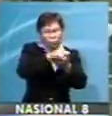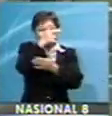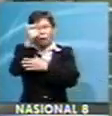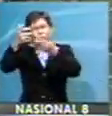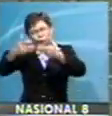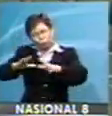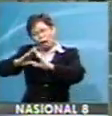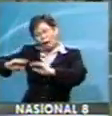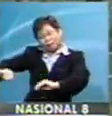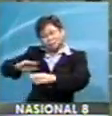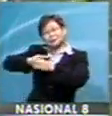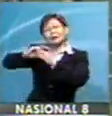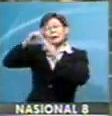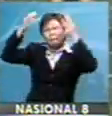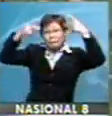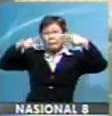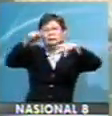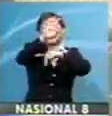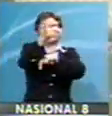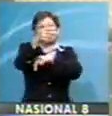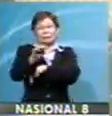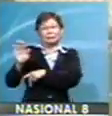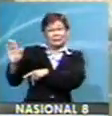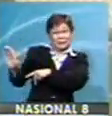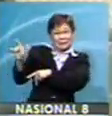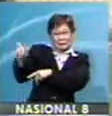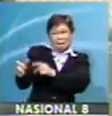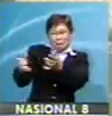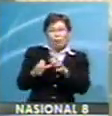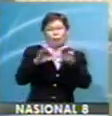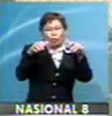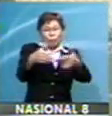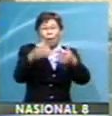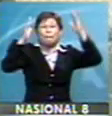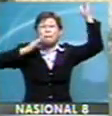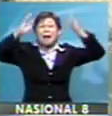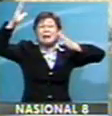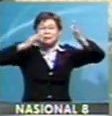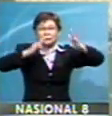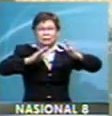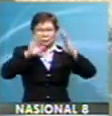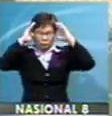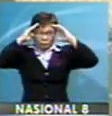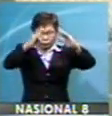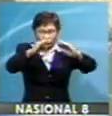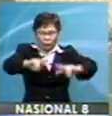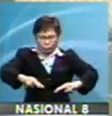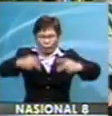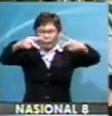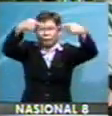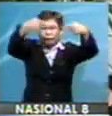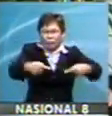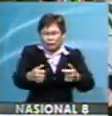kerana sudah selesai Presiden famam itu sebaliknya mahu skuad harimau Malaya menumpukan aksis separuh akhir